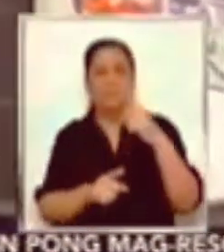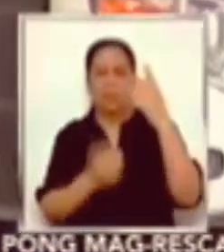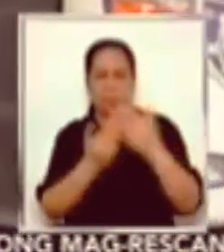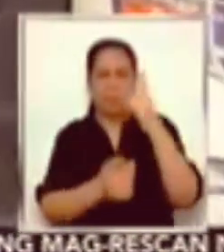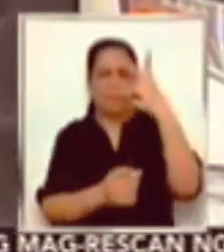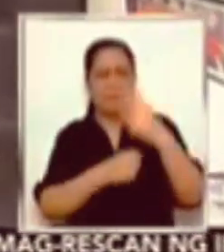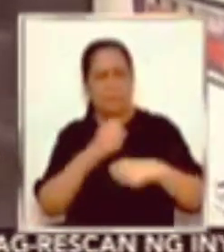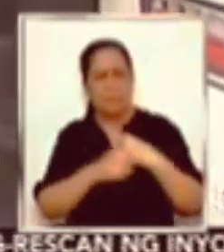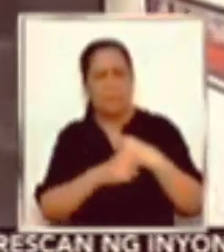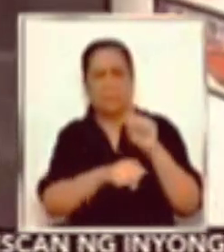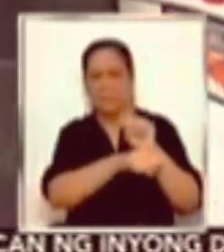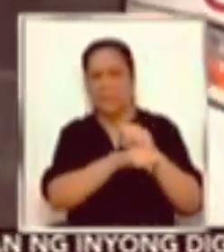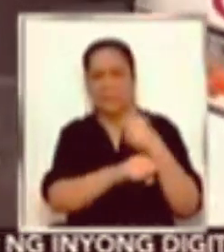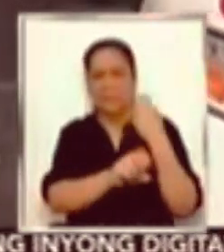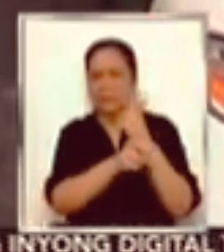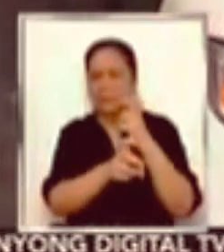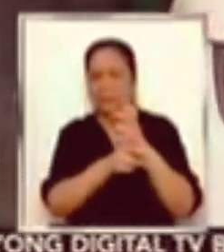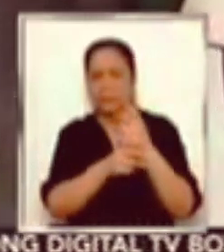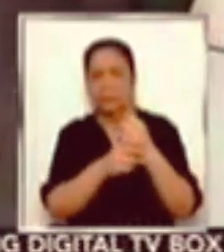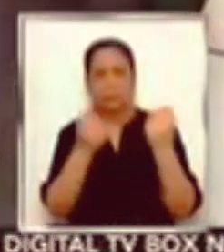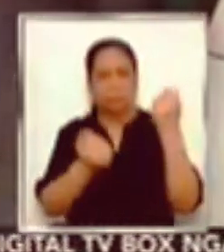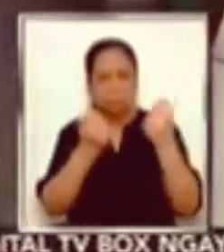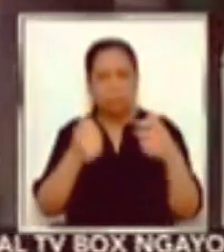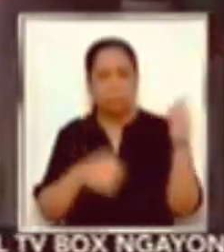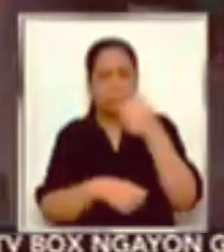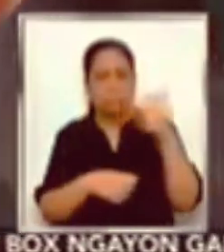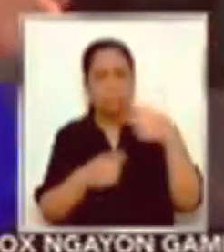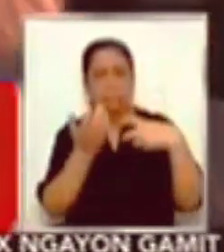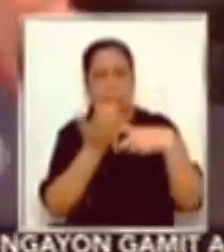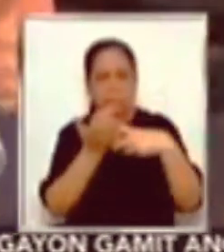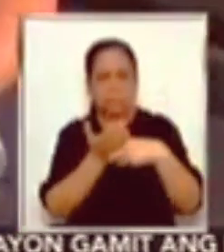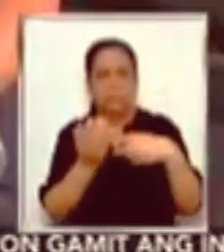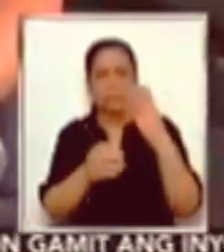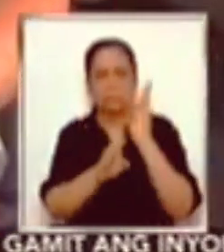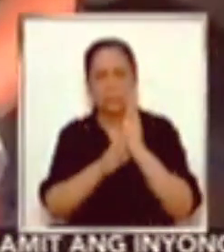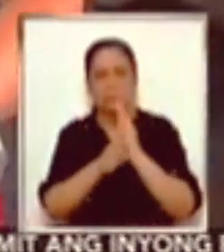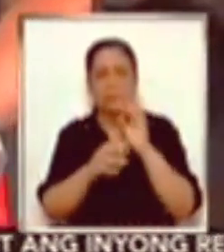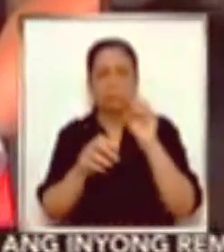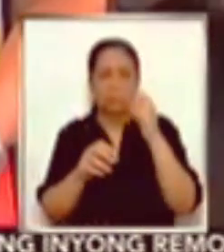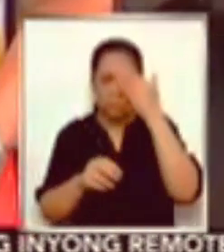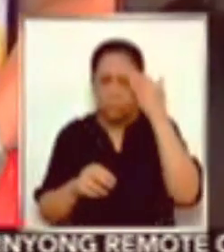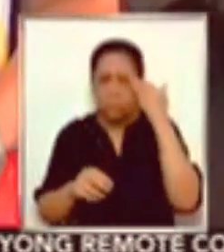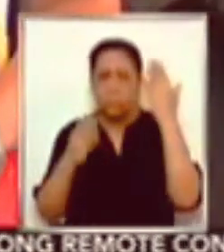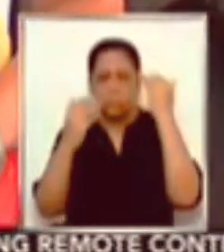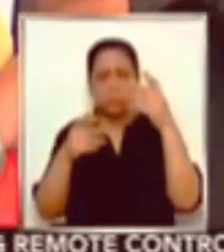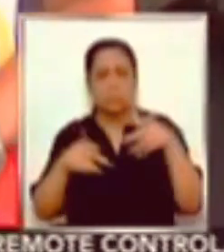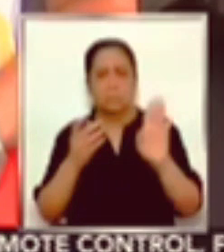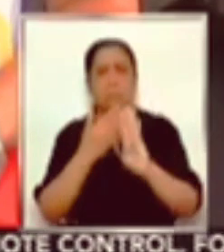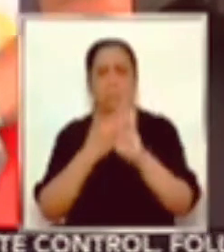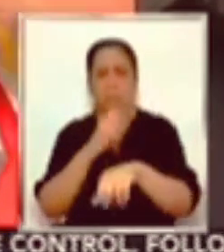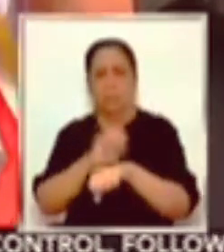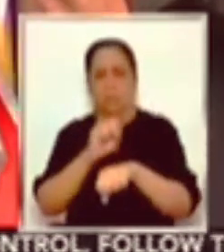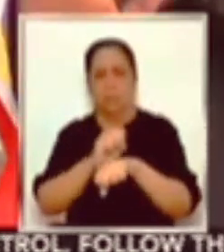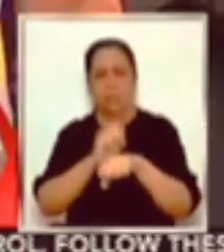nahihirapan ang mga konduktor pati na ang mga chofer ng provincial buses. Kaya naman ang hiling nila, sana'y makapag-resume ng muli ang kanilang mga